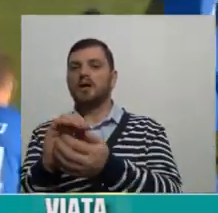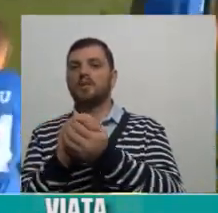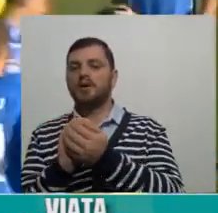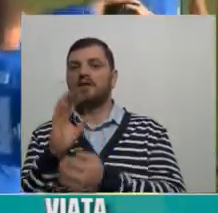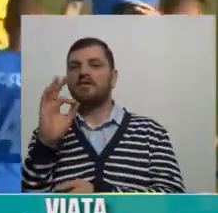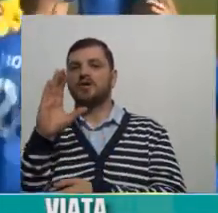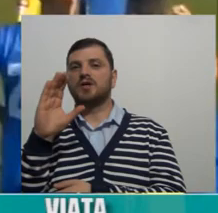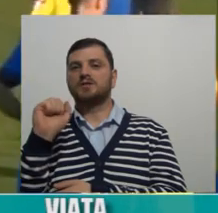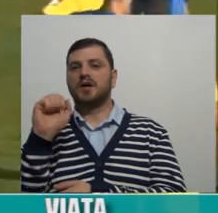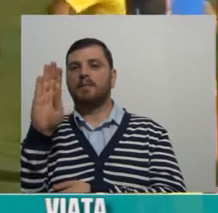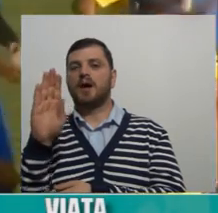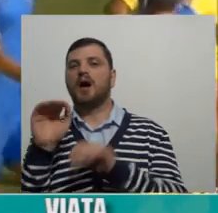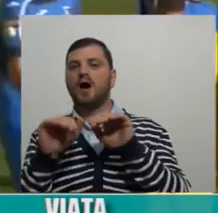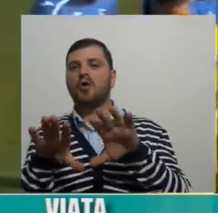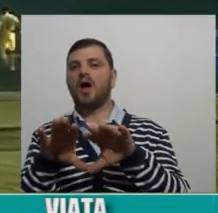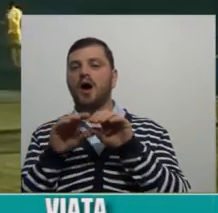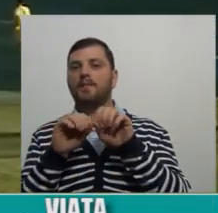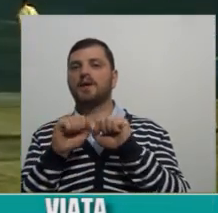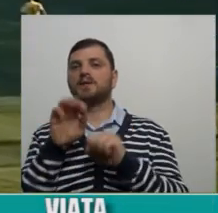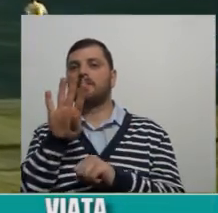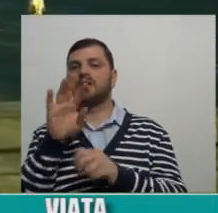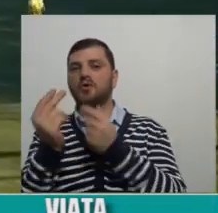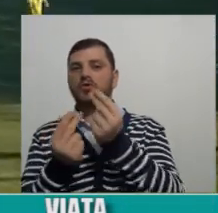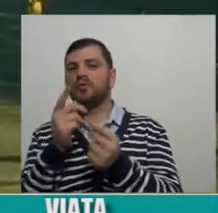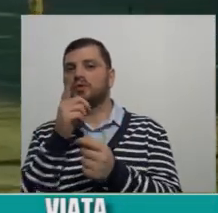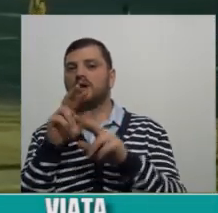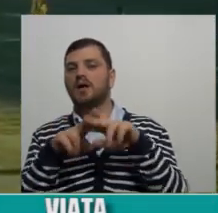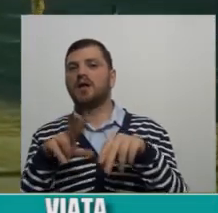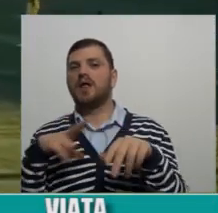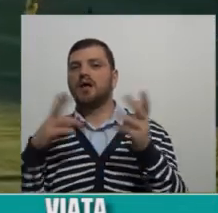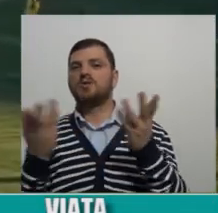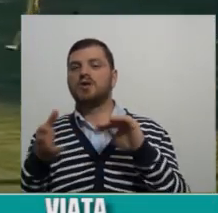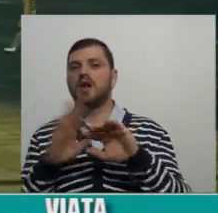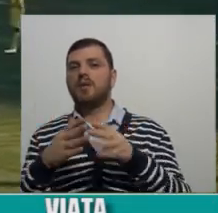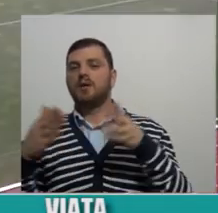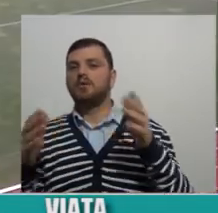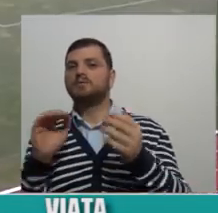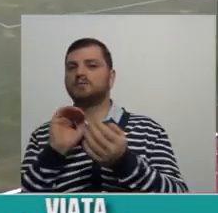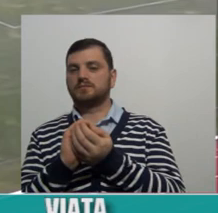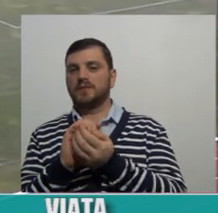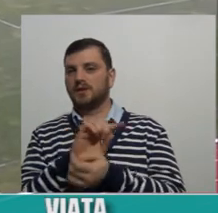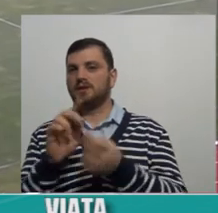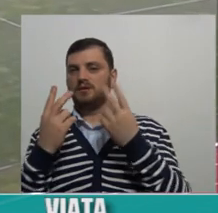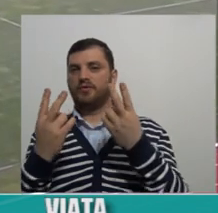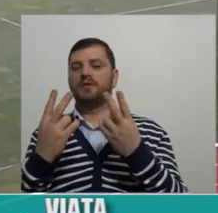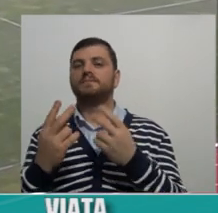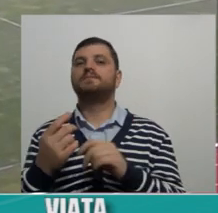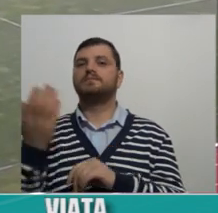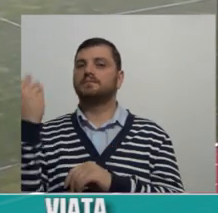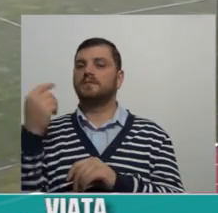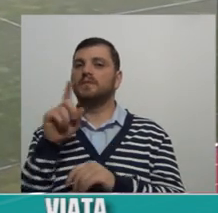fost împrumutat de la FCSB. Acolo a prins însă 4 meciuri, în rest fiind cel mai mult rezervă